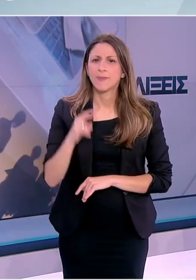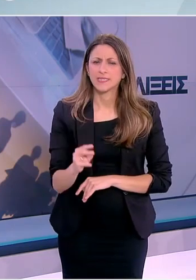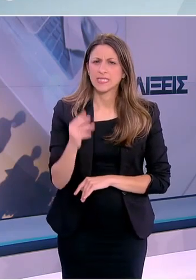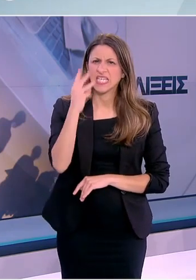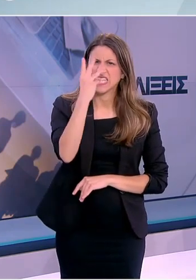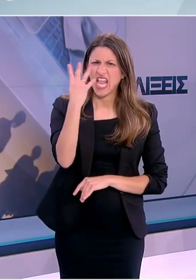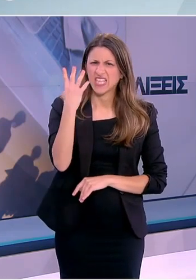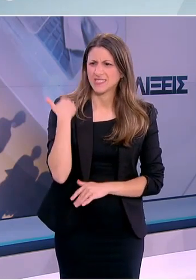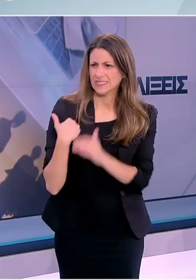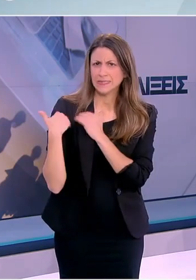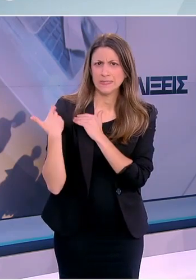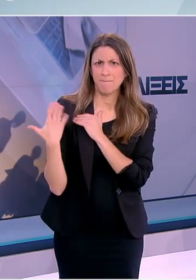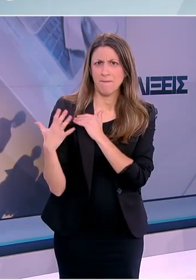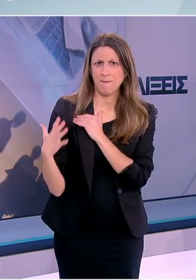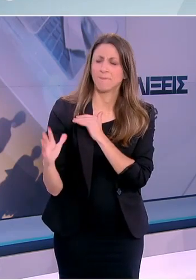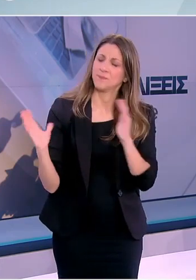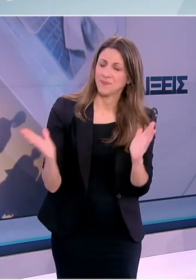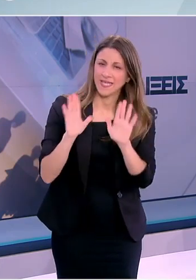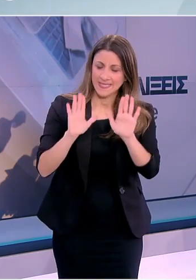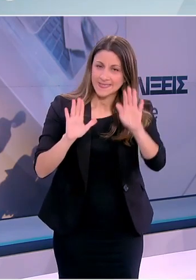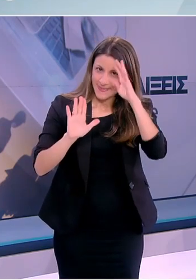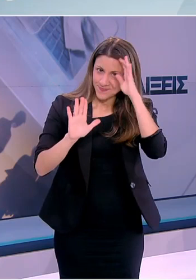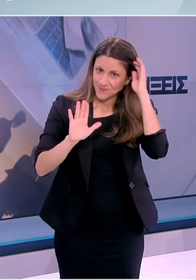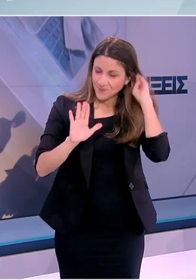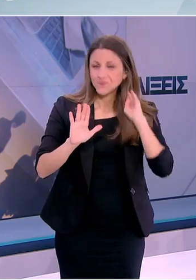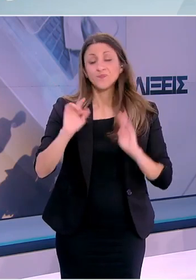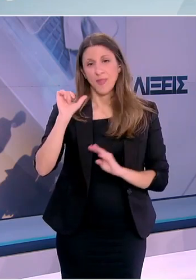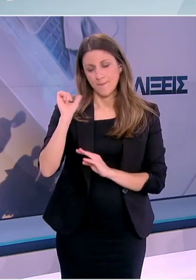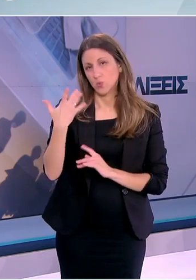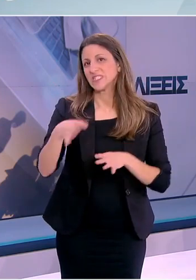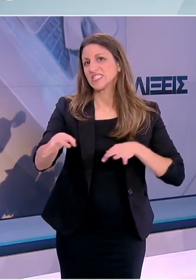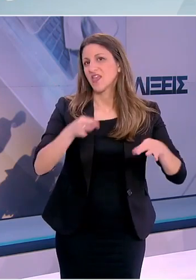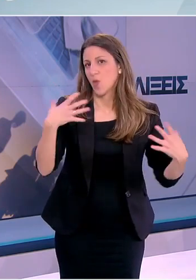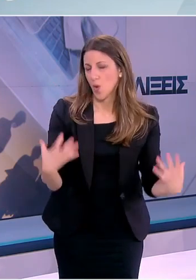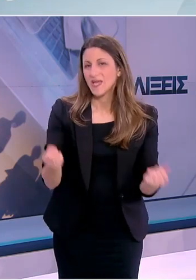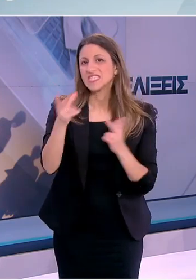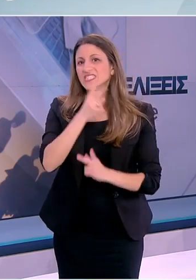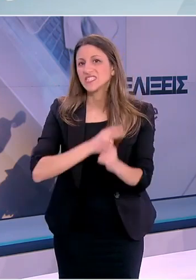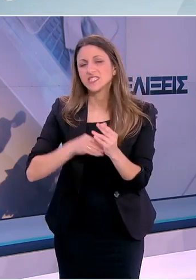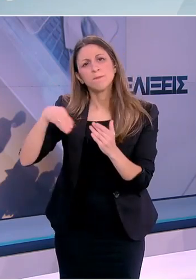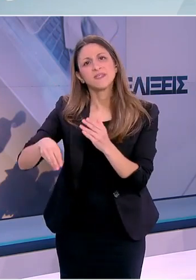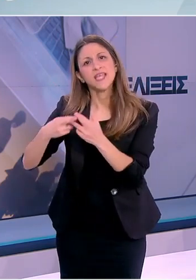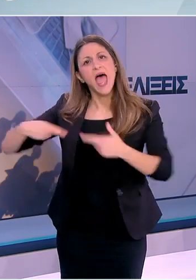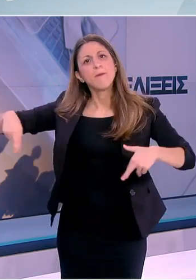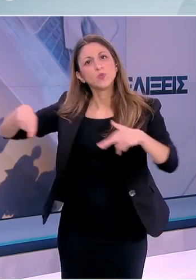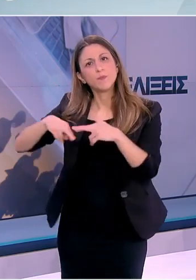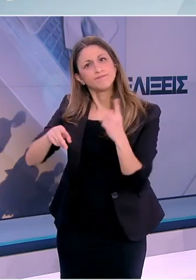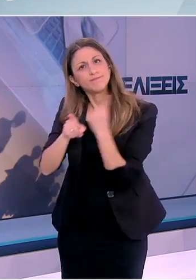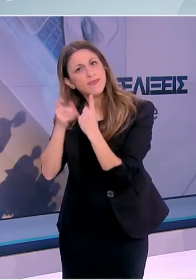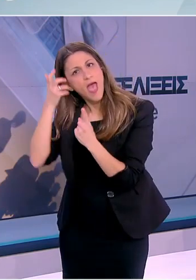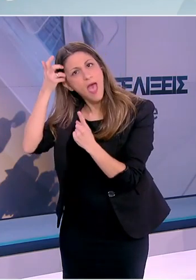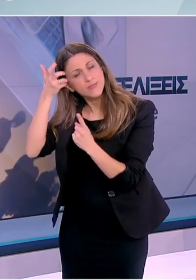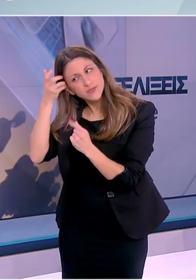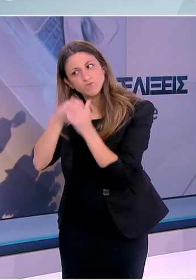Προσπαθήσω να τα θυμηθώ όλα. Να πω ότι είπα και προηγουμένως ότι σχεδιασμός υπάρχει. Θα συζητηθεί περαιτέρω στην Επιτροπή Εμπειρογνωμόνων για να